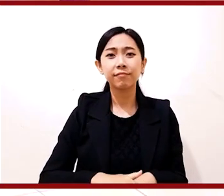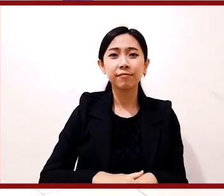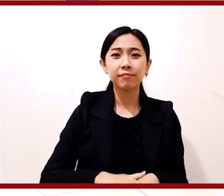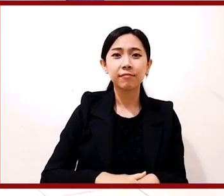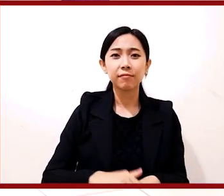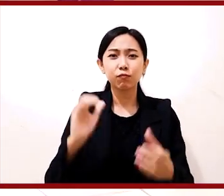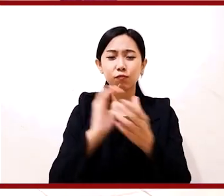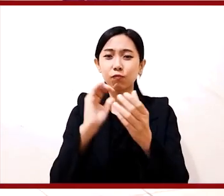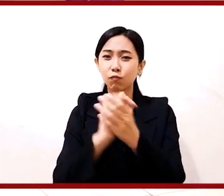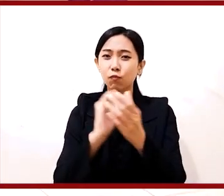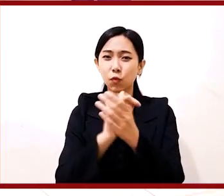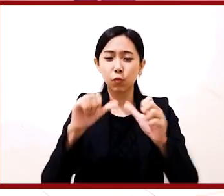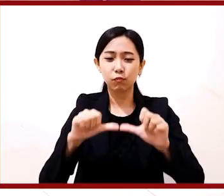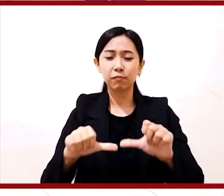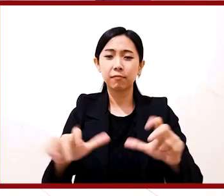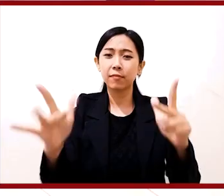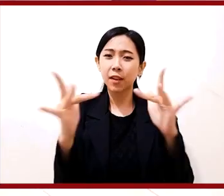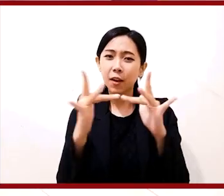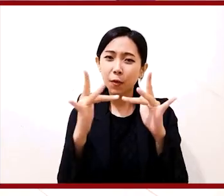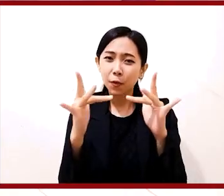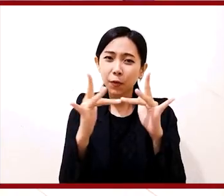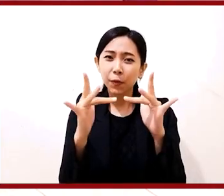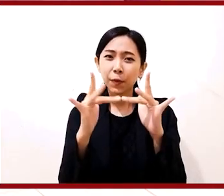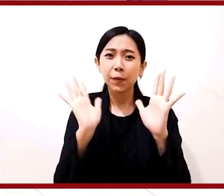bosan, sekolah terus